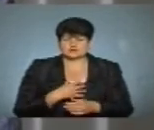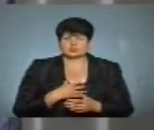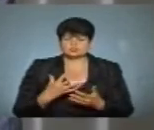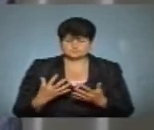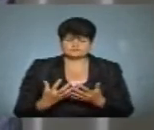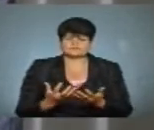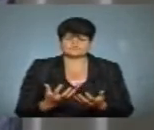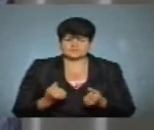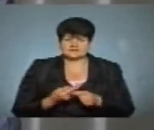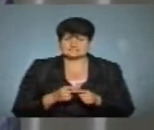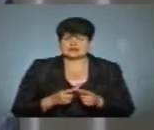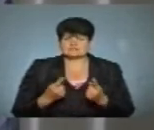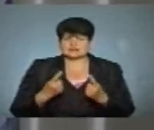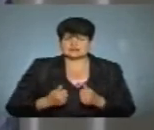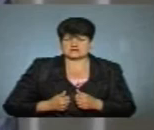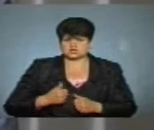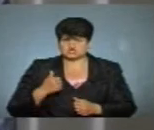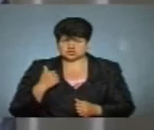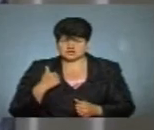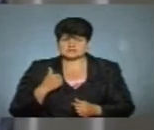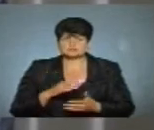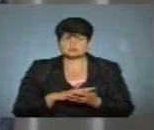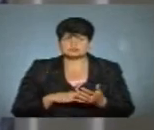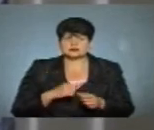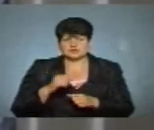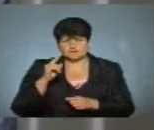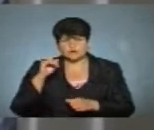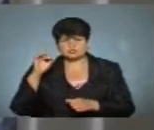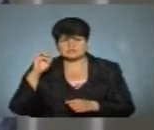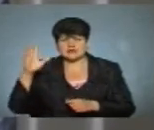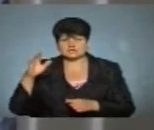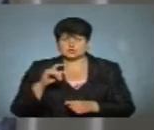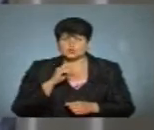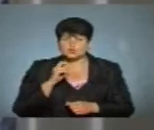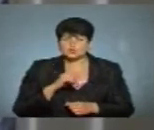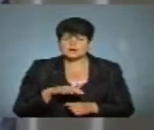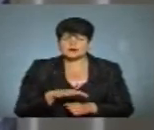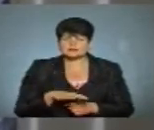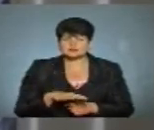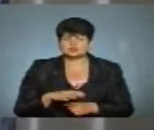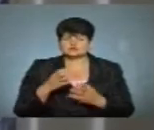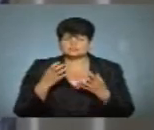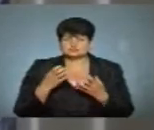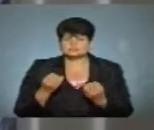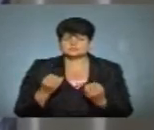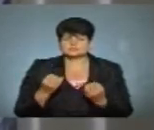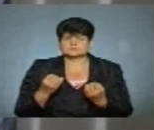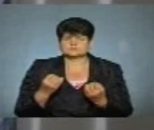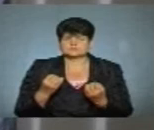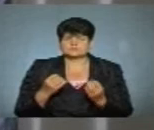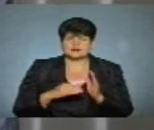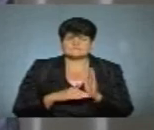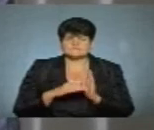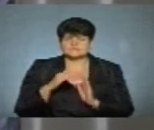мене. Це для мене велика честь. І буду надалі прославляти Україну, і щоб не раз слонав гімн на